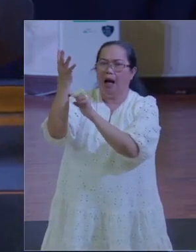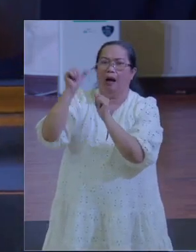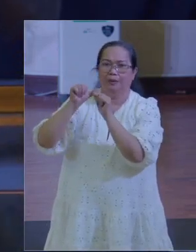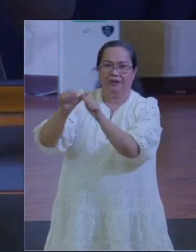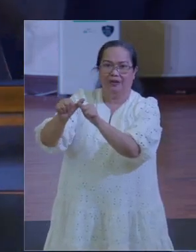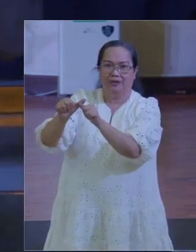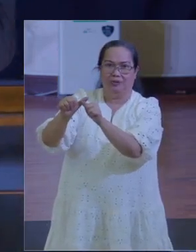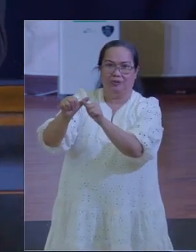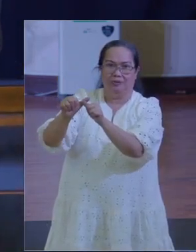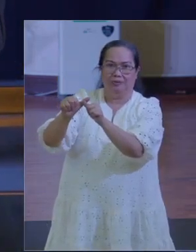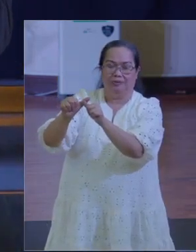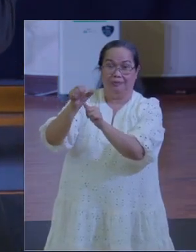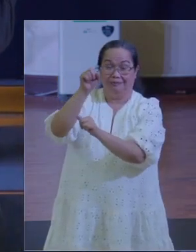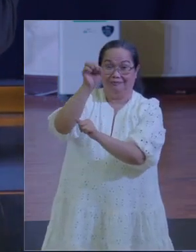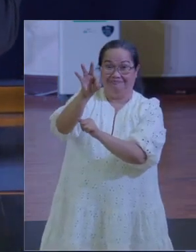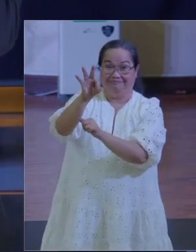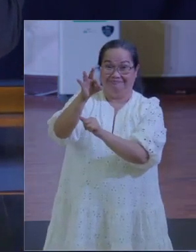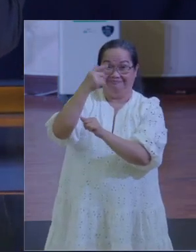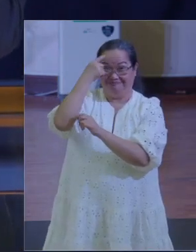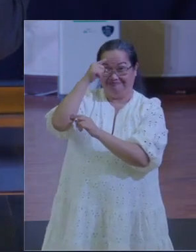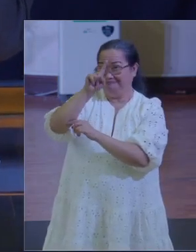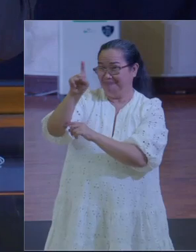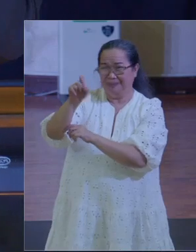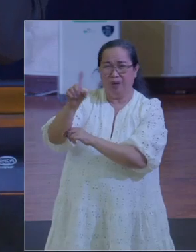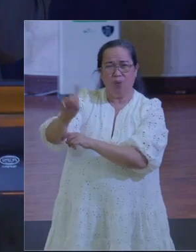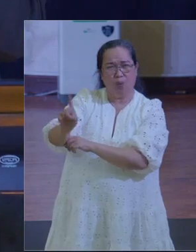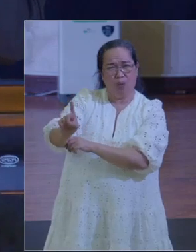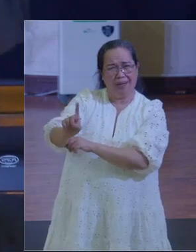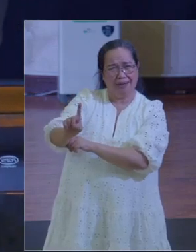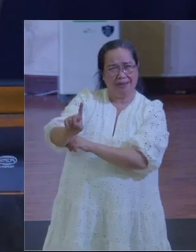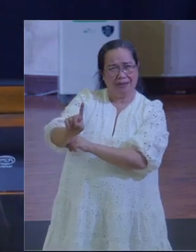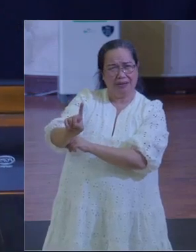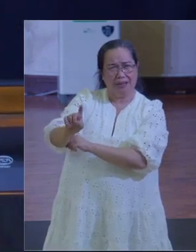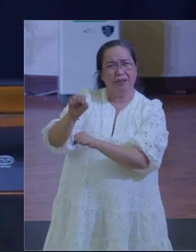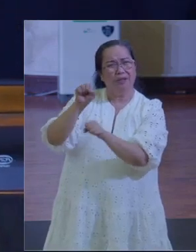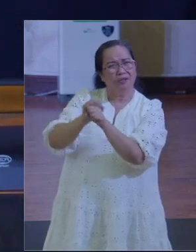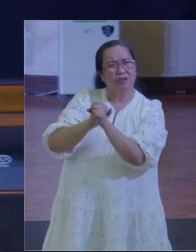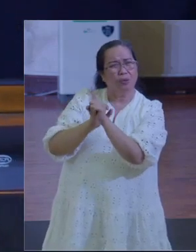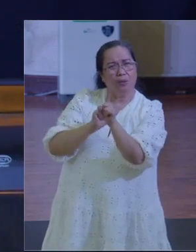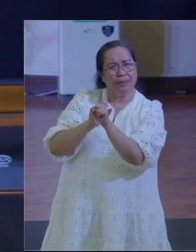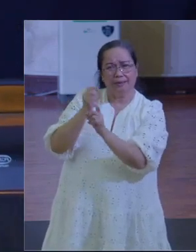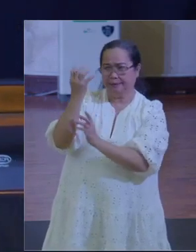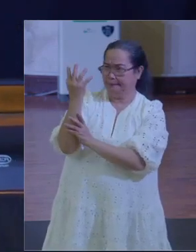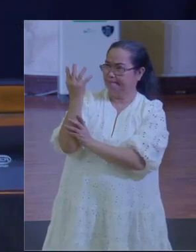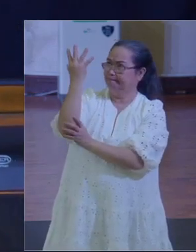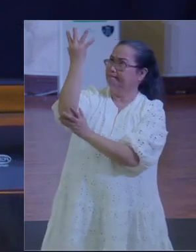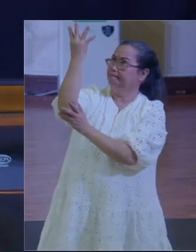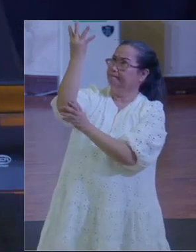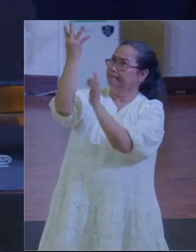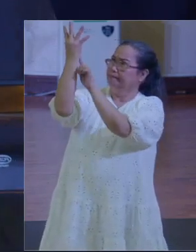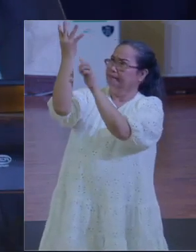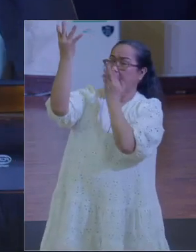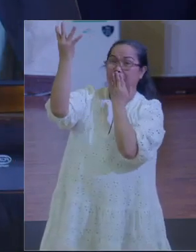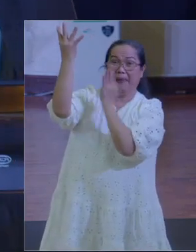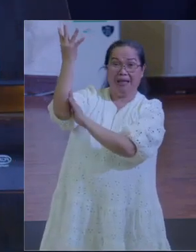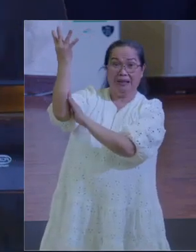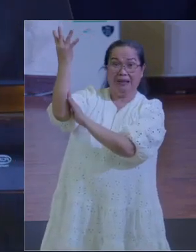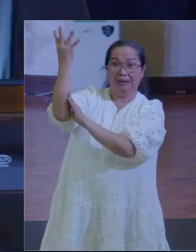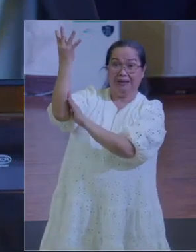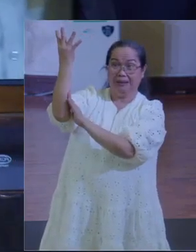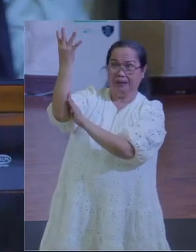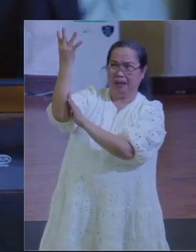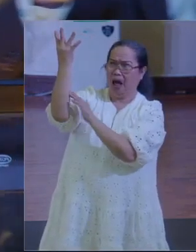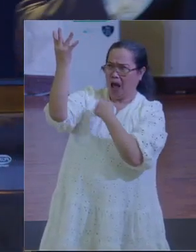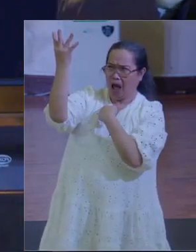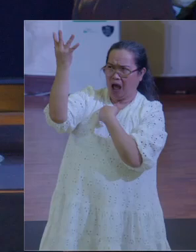ibig sabihin, pag nandun yung for, kailangan tanungin mo, what is it there for? So, yung for na yun, ibig sabihin, binabanggit niya na